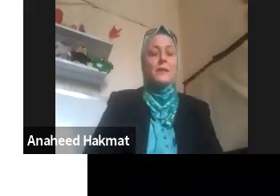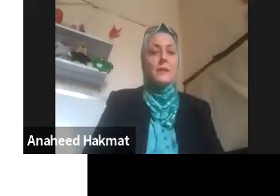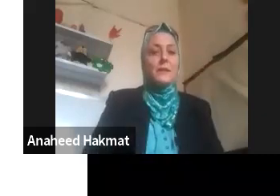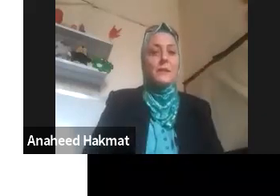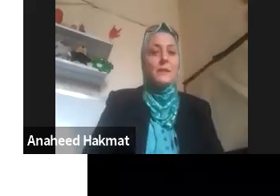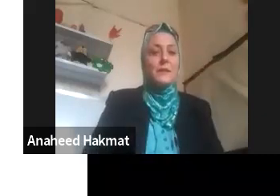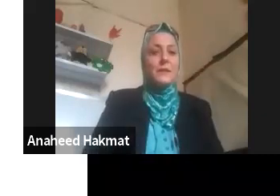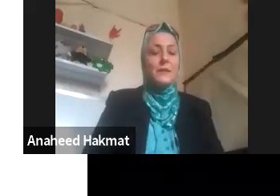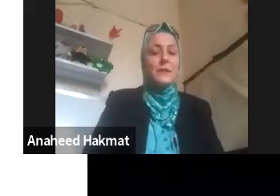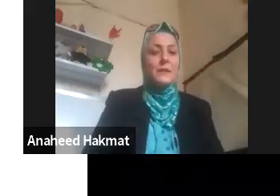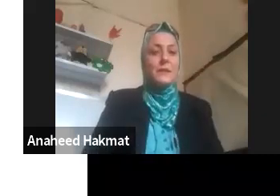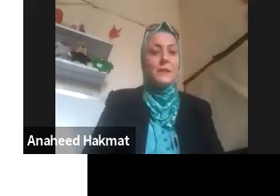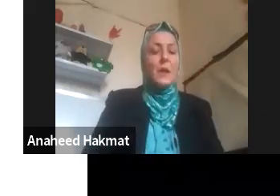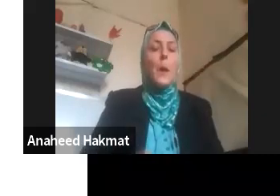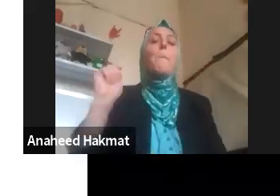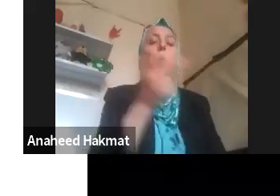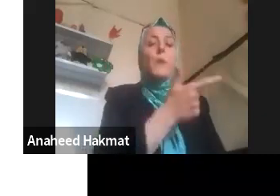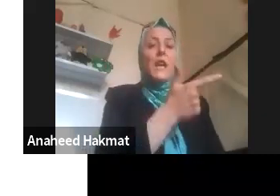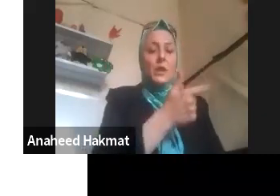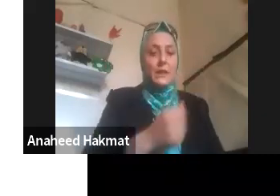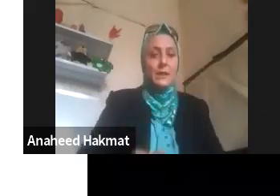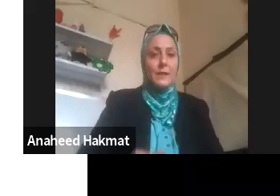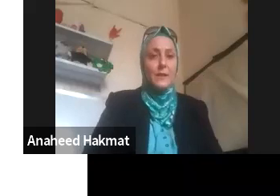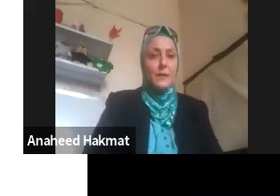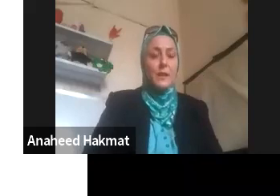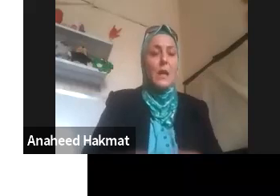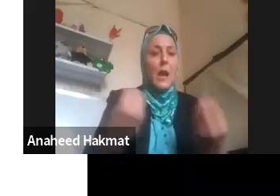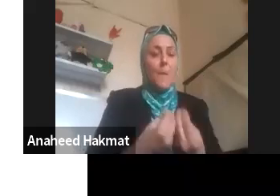مباشره مع الجمهور.